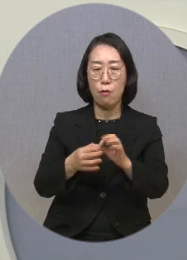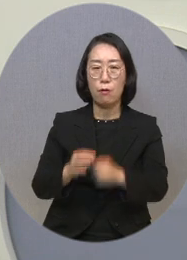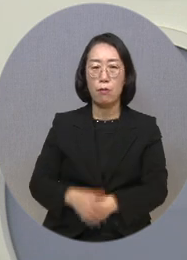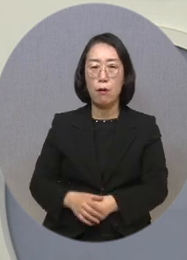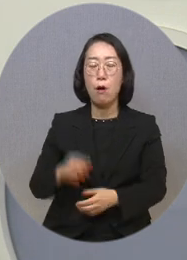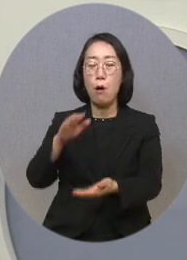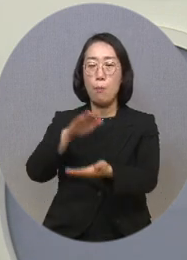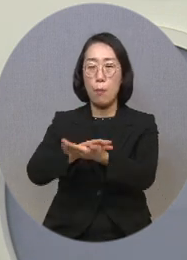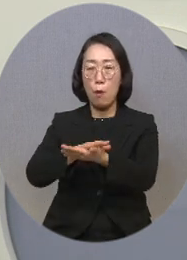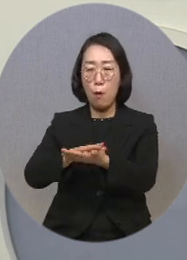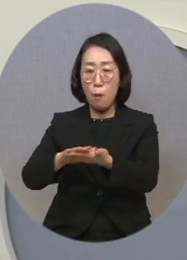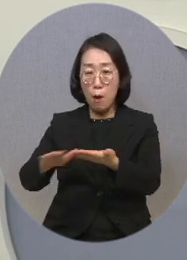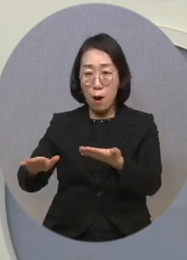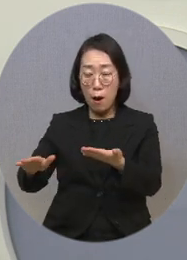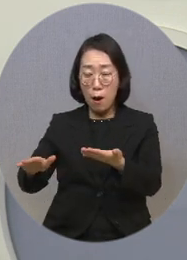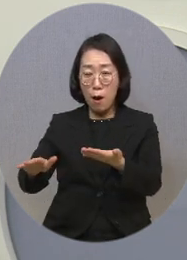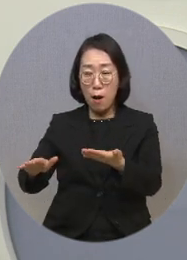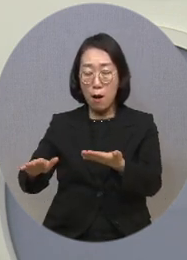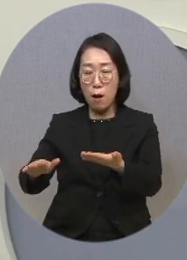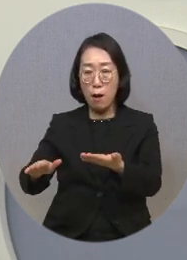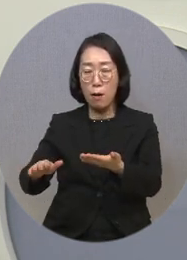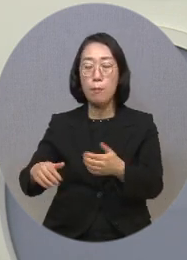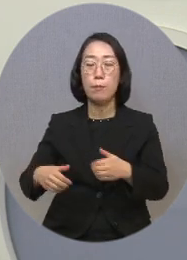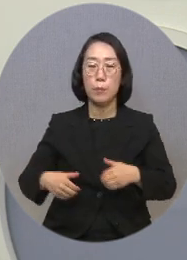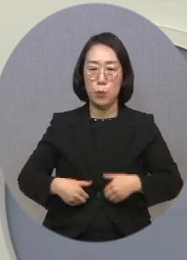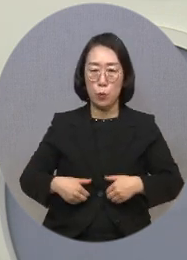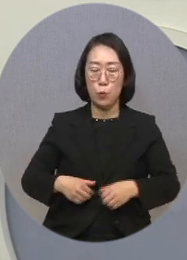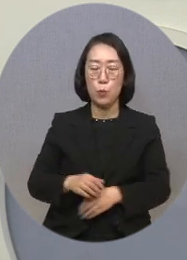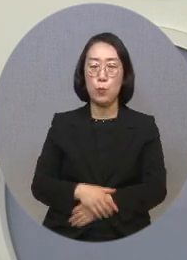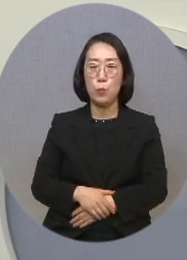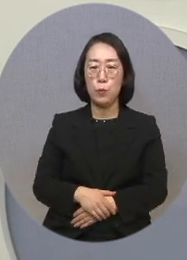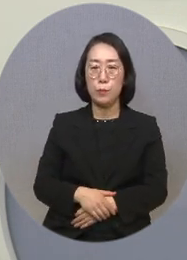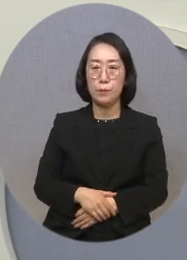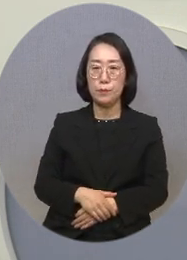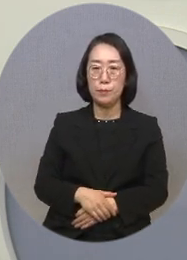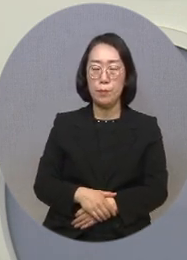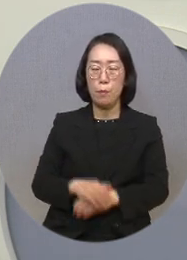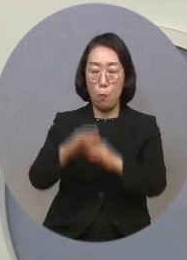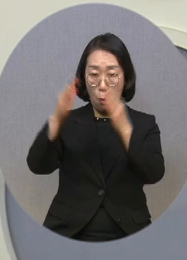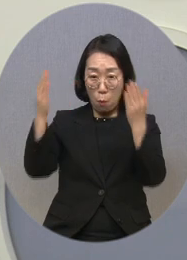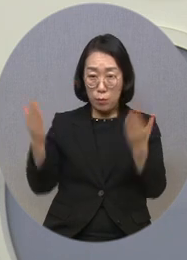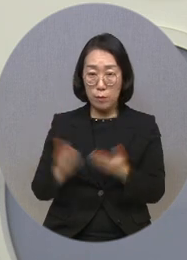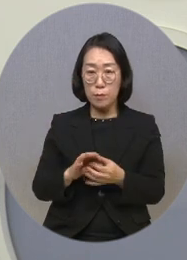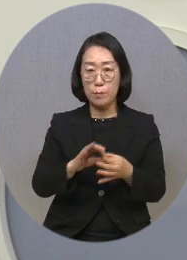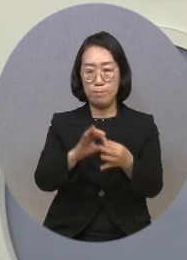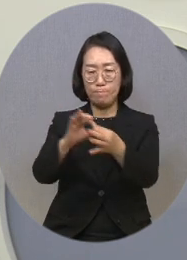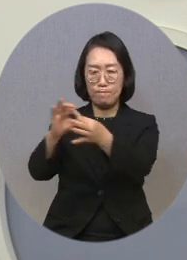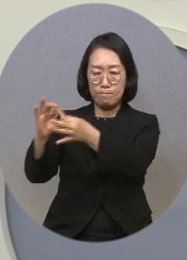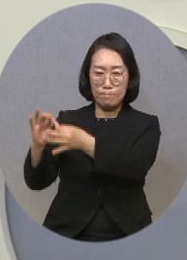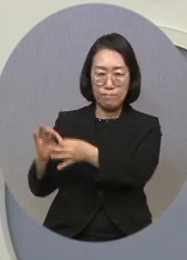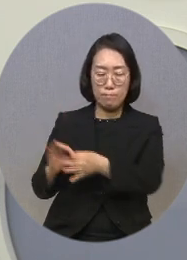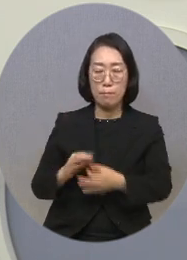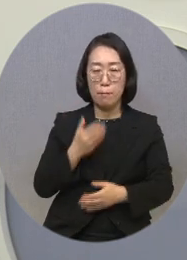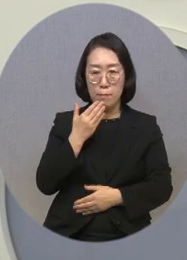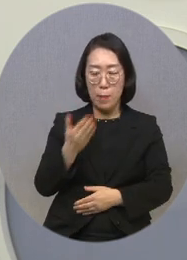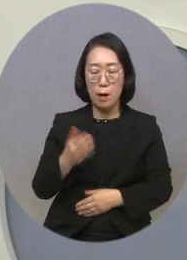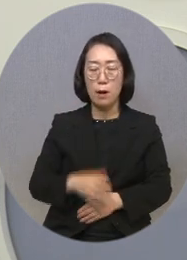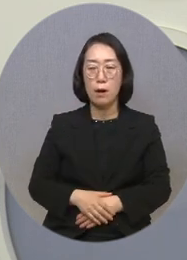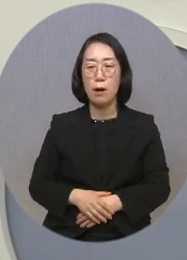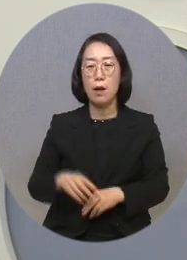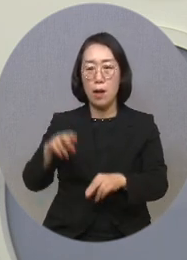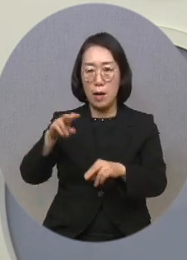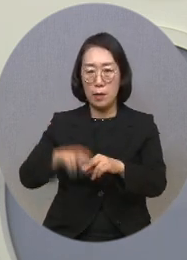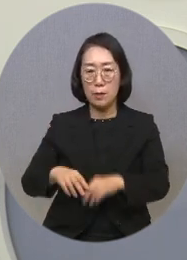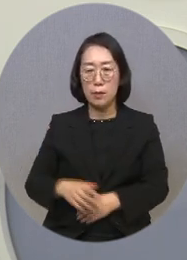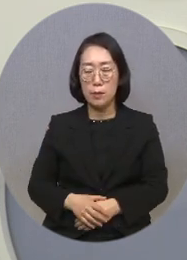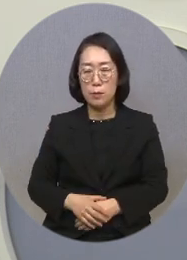평화하지 않을 수가 없는 이제 세상이 온 거예요. 그래서 모든 것이 하나로 통할 수 있고 우리가 앉아서 다 온